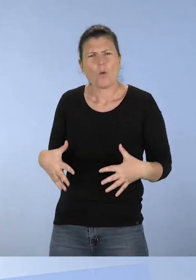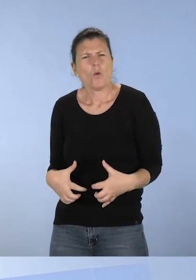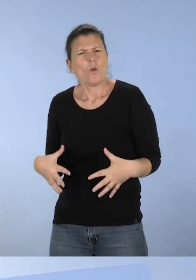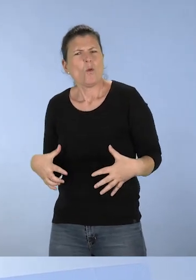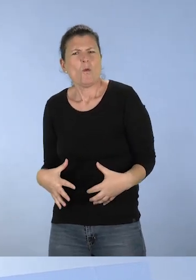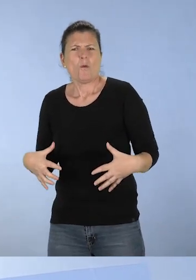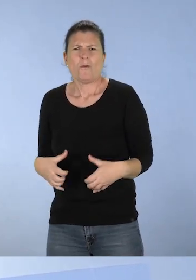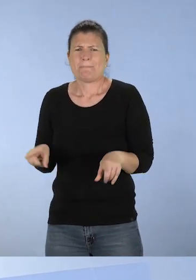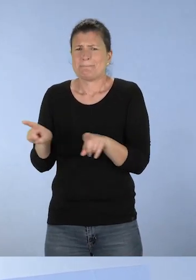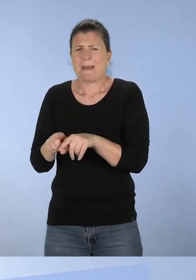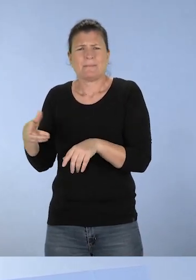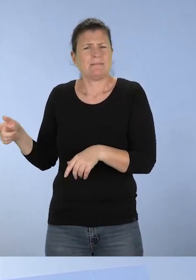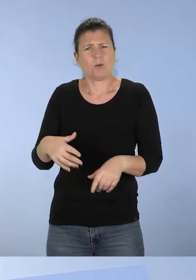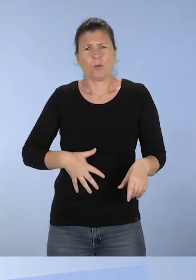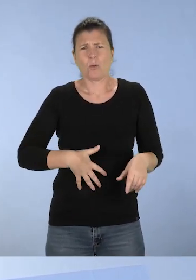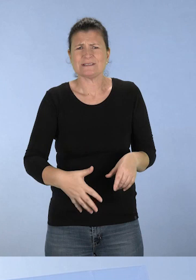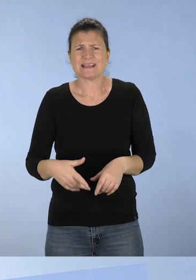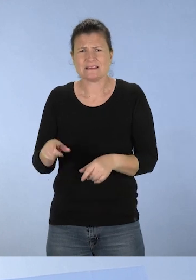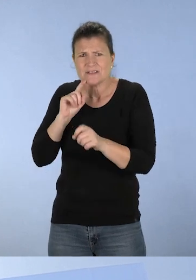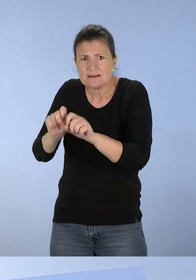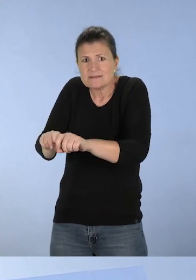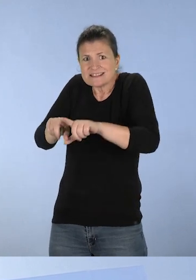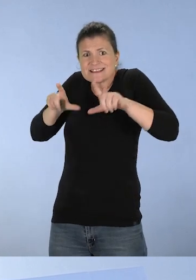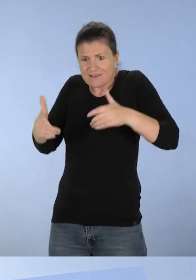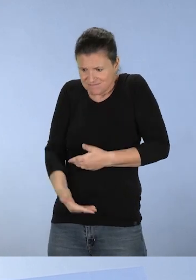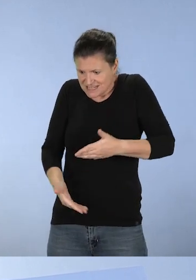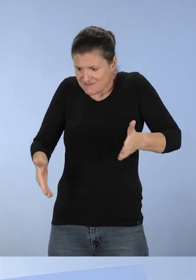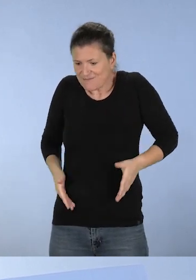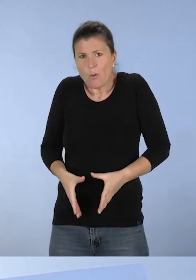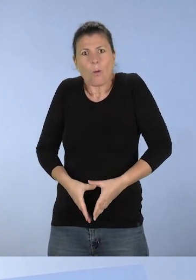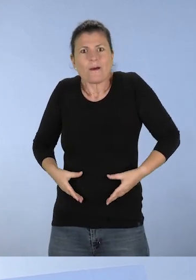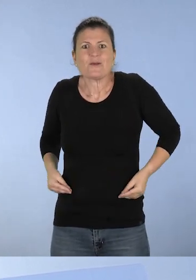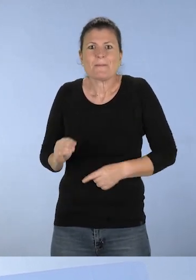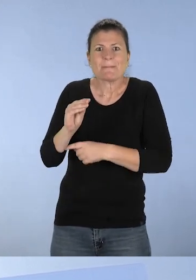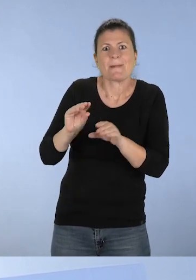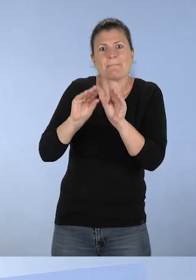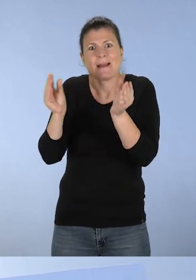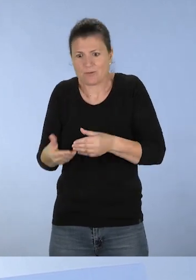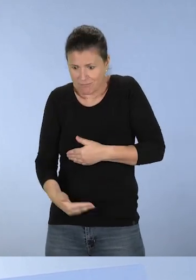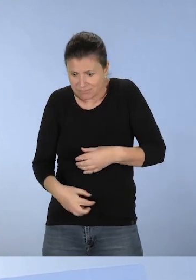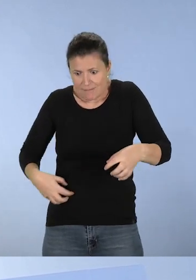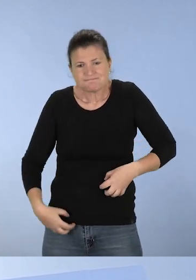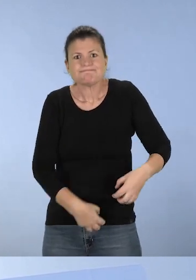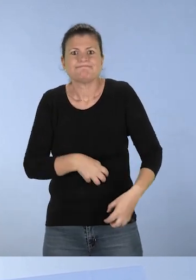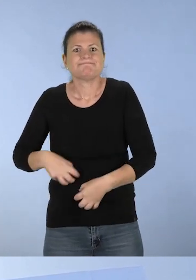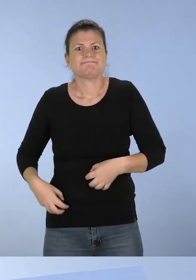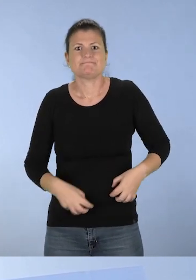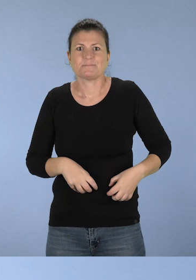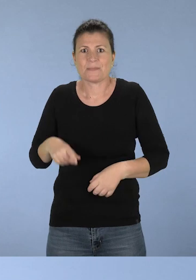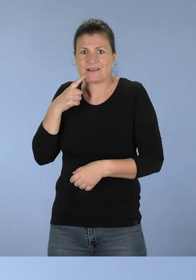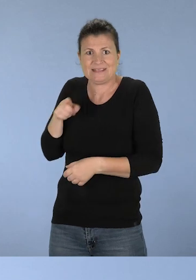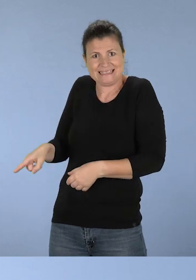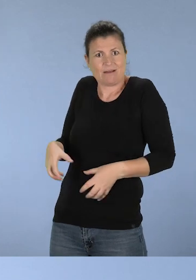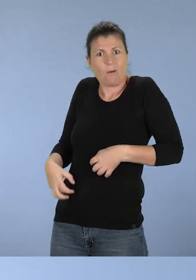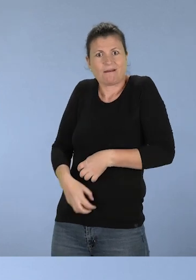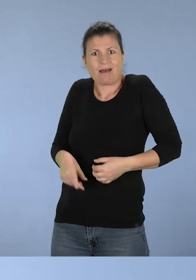premières contractions d'accouchement et, comme pour le reste de la grossesse, le zoom complet de la zone utérus, fœtus, placenta, organes génitaux.